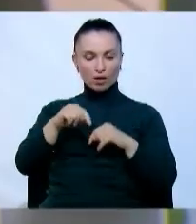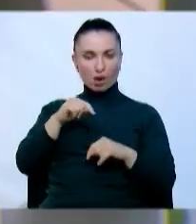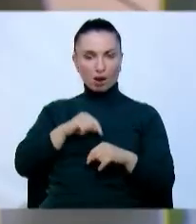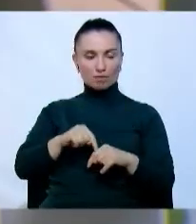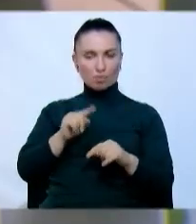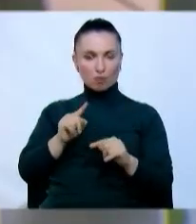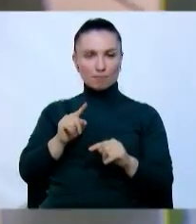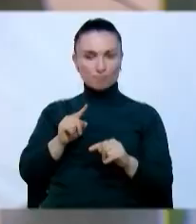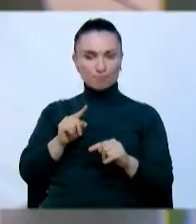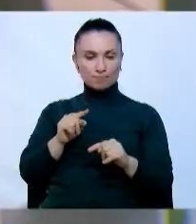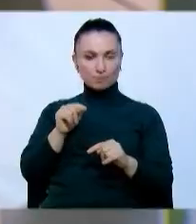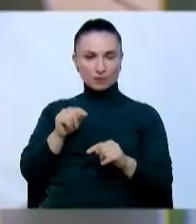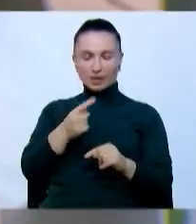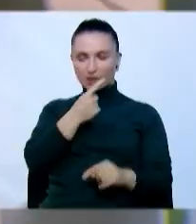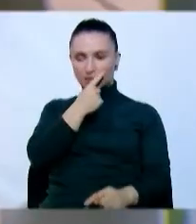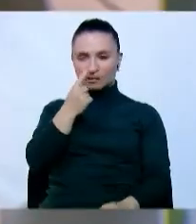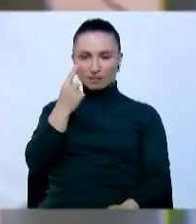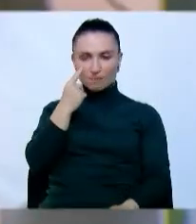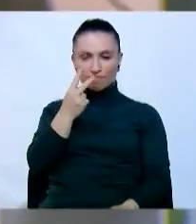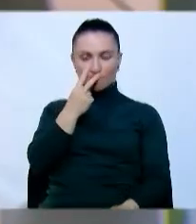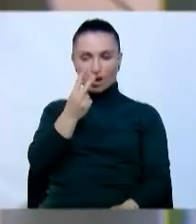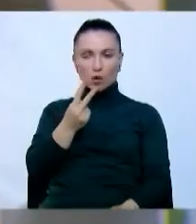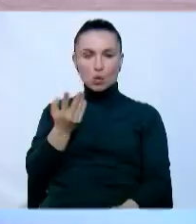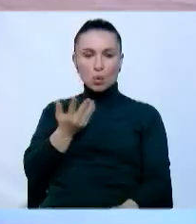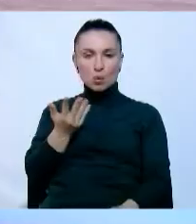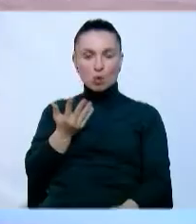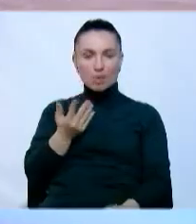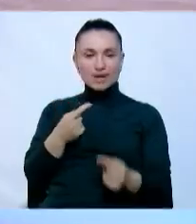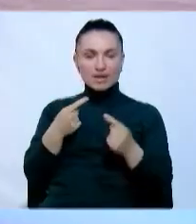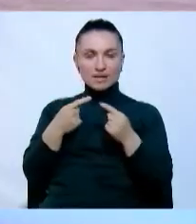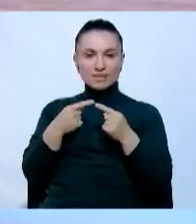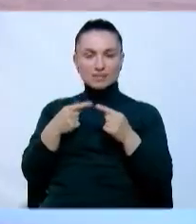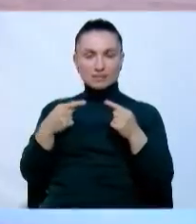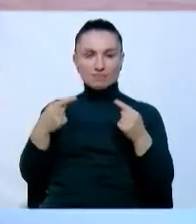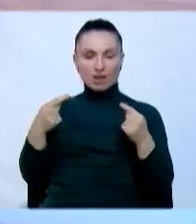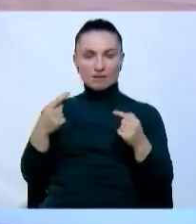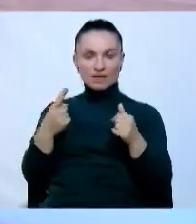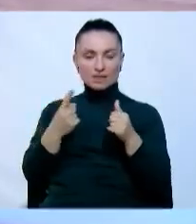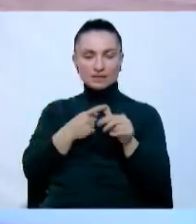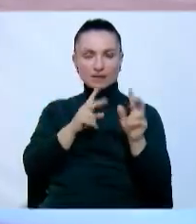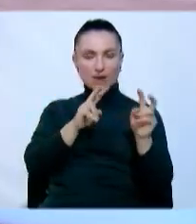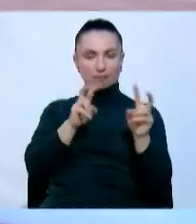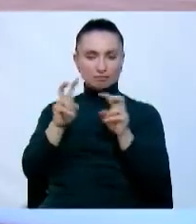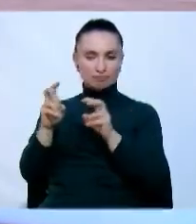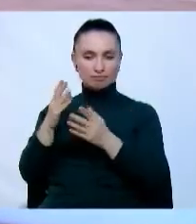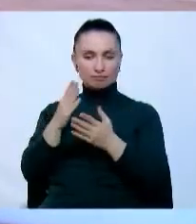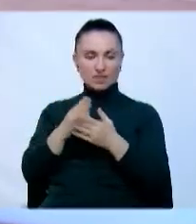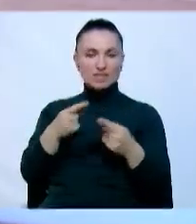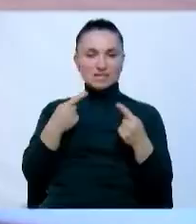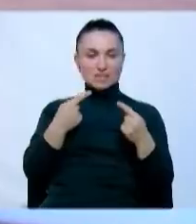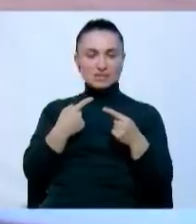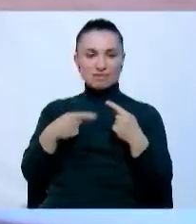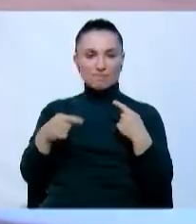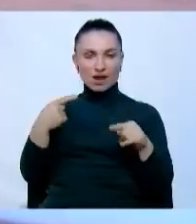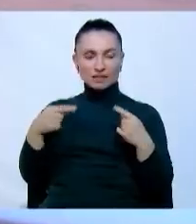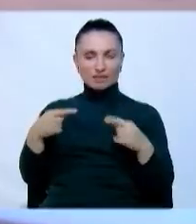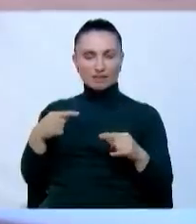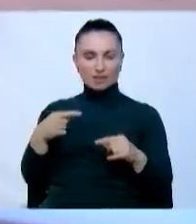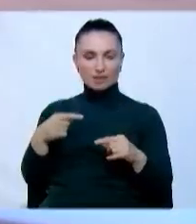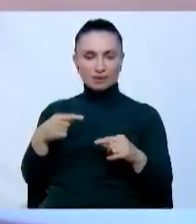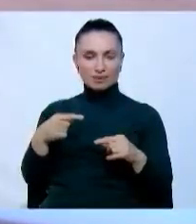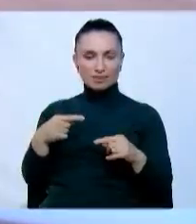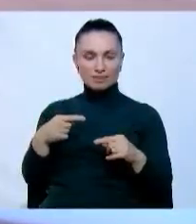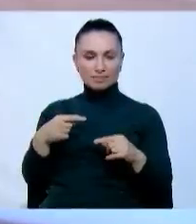უბრალოდ ფრაგმენტზე თვალისა, რომელსაც სხვადასხვა სახელით მოიხსენიებენ ხოლმე, სხვადასხვა საგანსაც